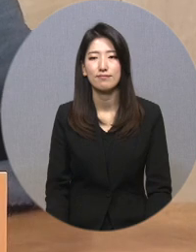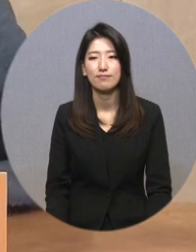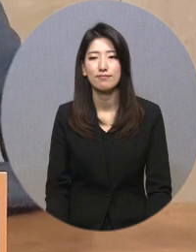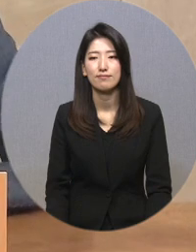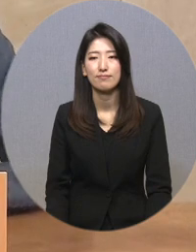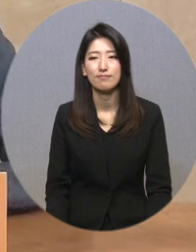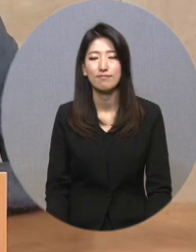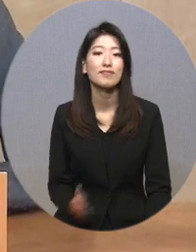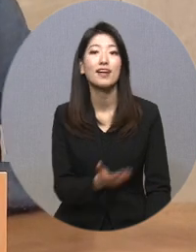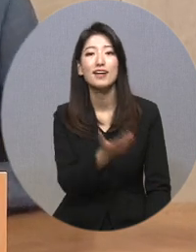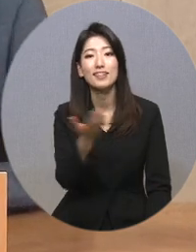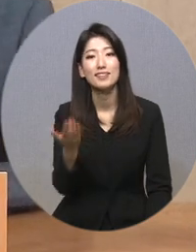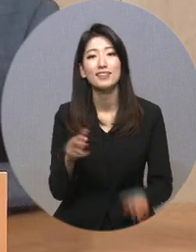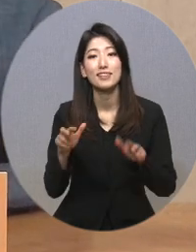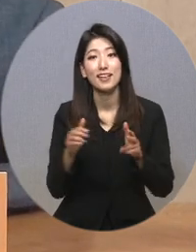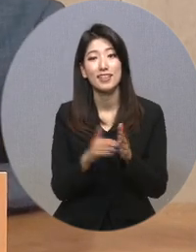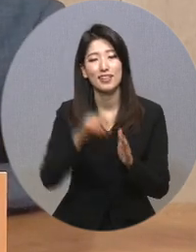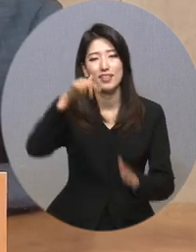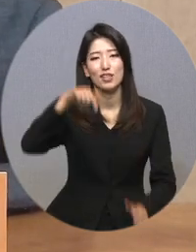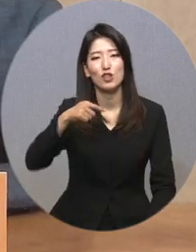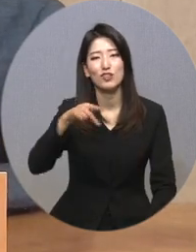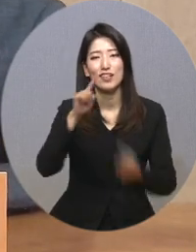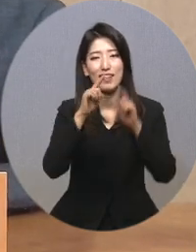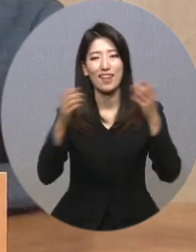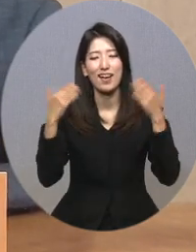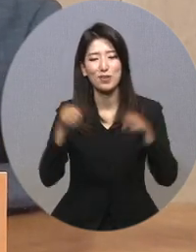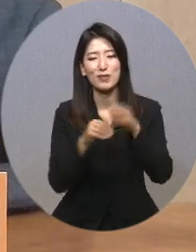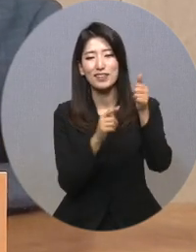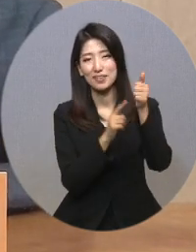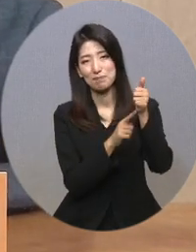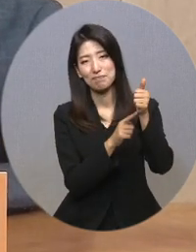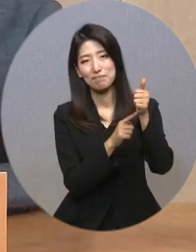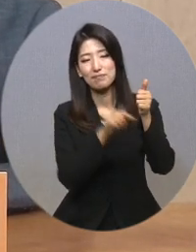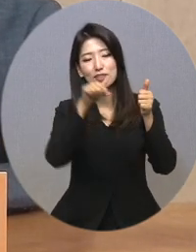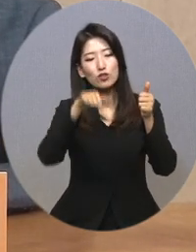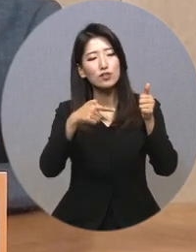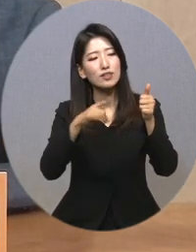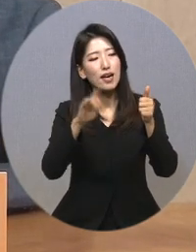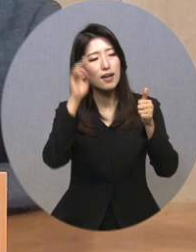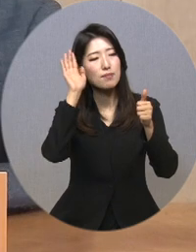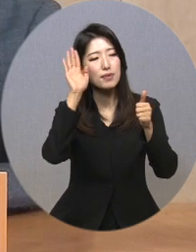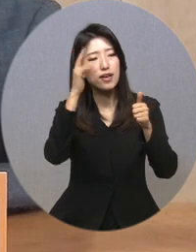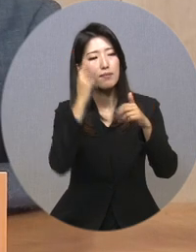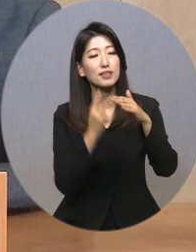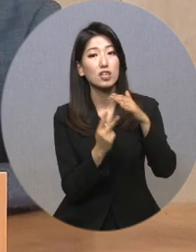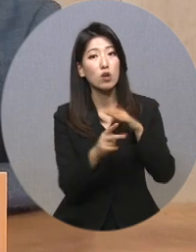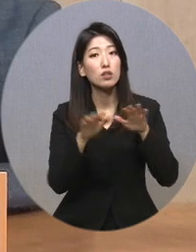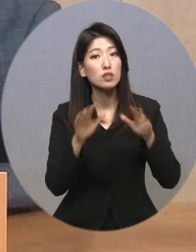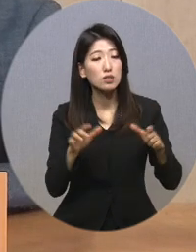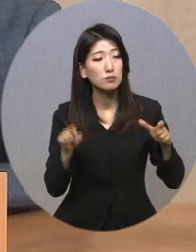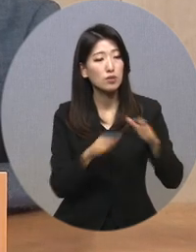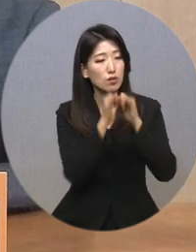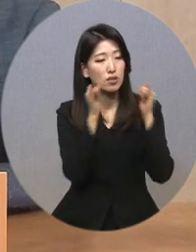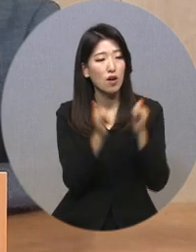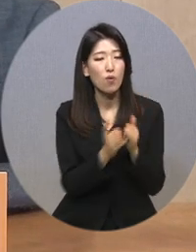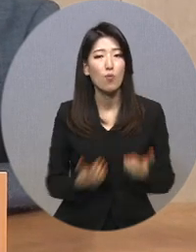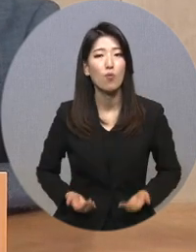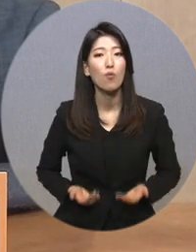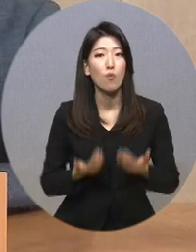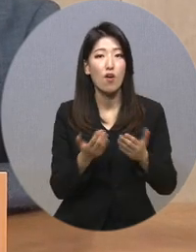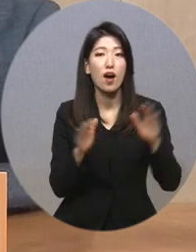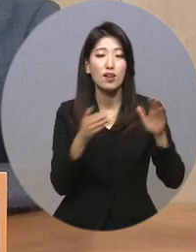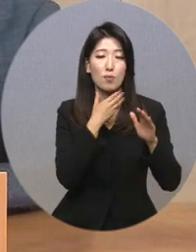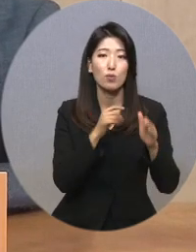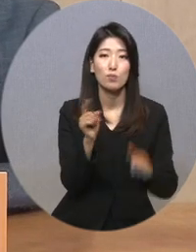예, 시청자 여러분, 지금까지 군장대학교 이계철 총장님께 그 군장대학교의 미래 비전과 그리고 지역 사회 공헌 그리고 학생들에 대한